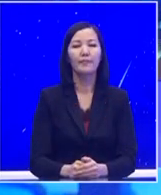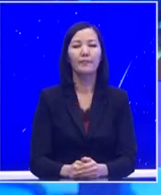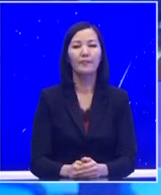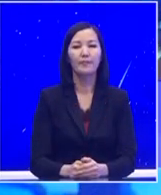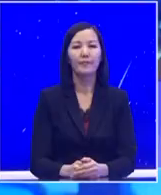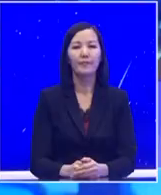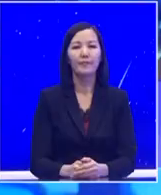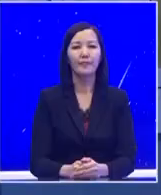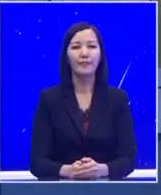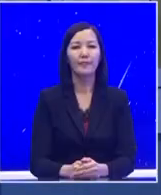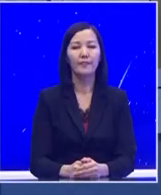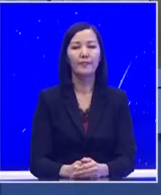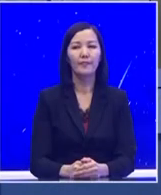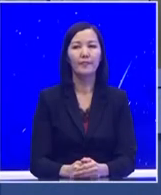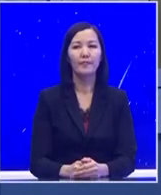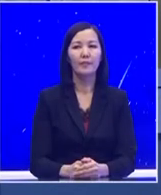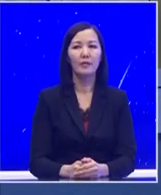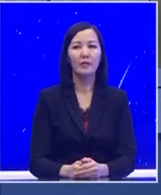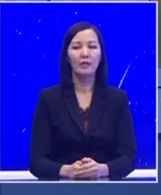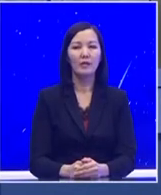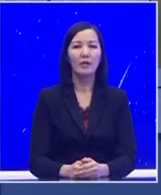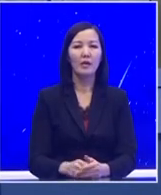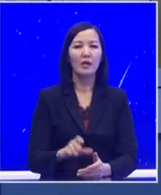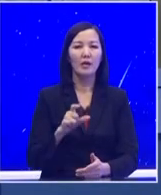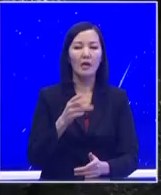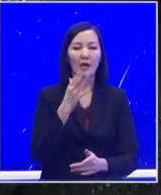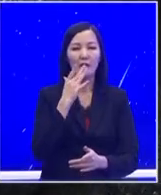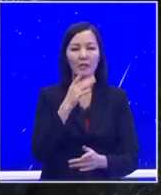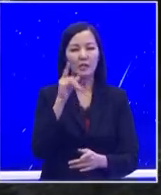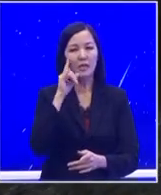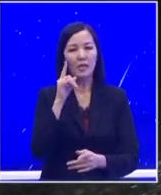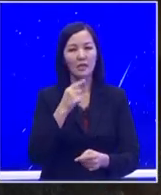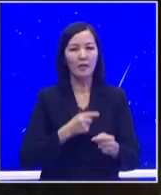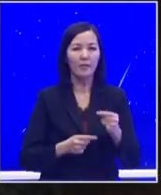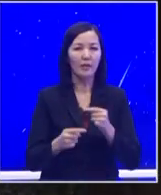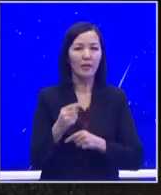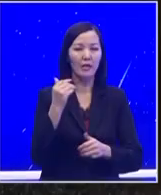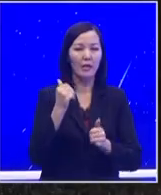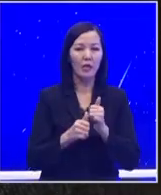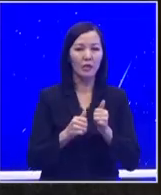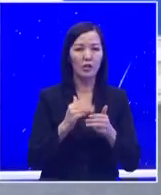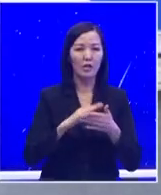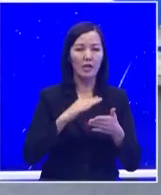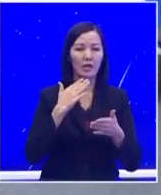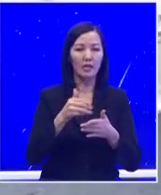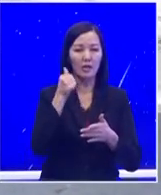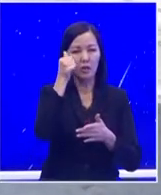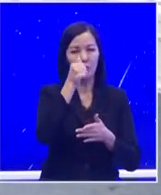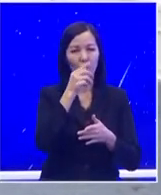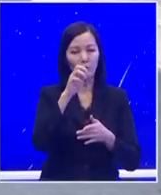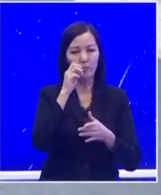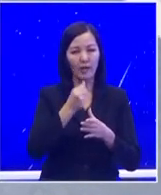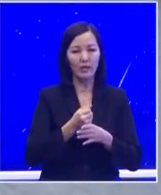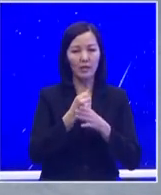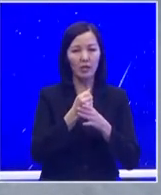Мейерханова. Квота приема этнических казахов определяется на каждый календарный год. В этом году поддержку от государства,